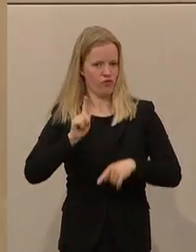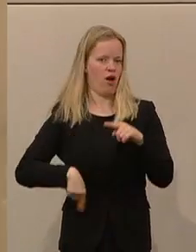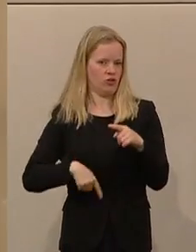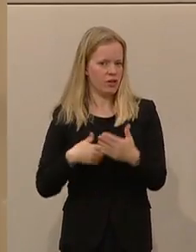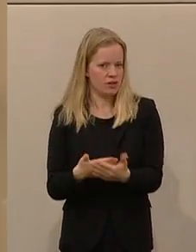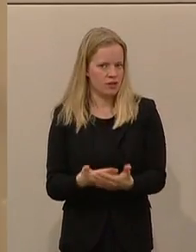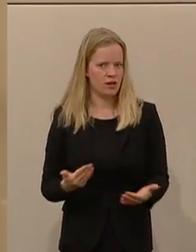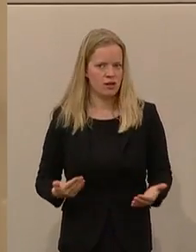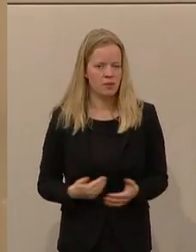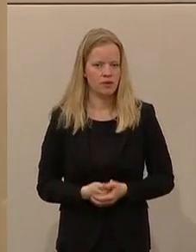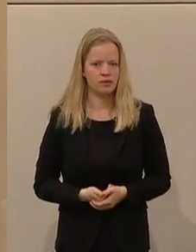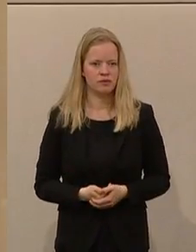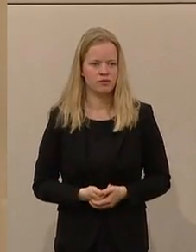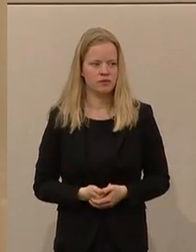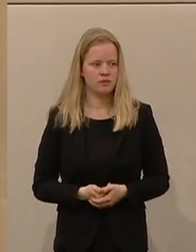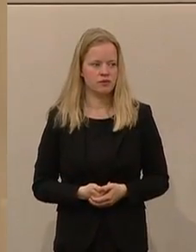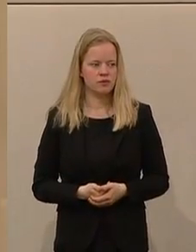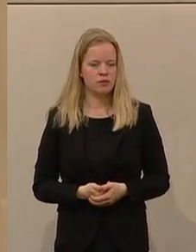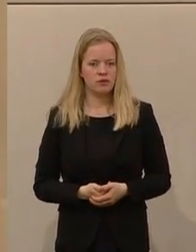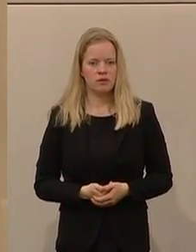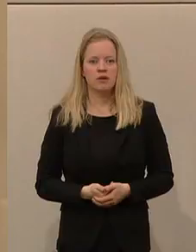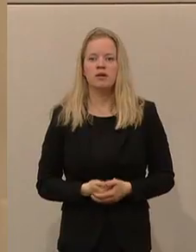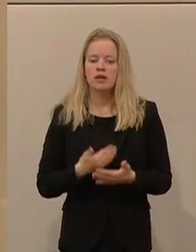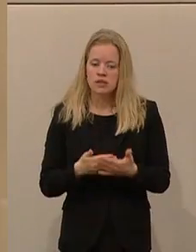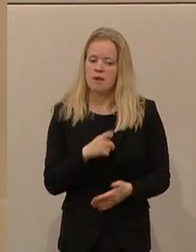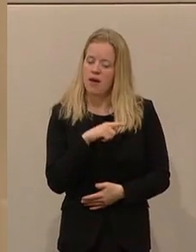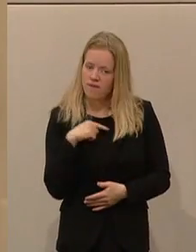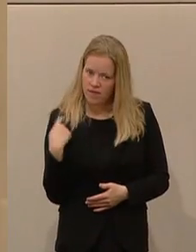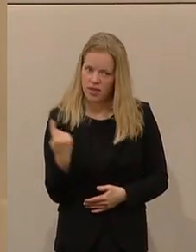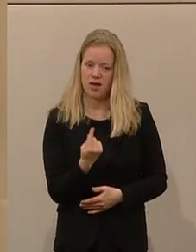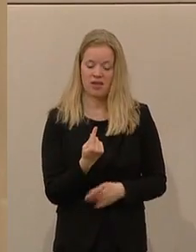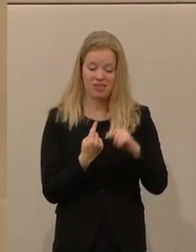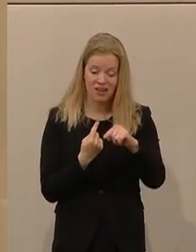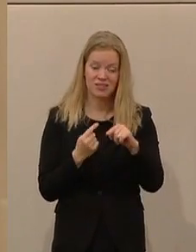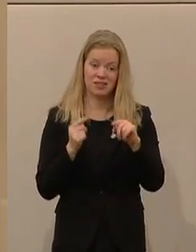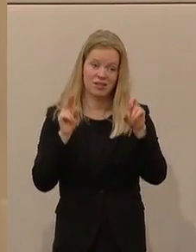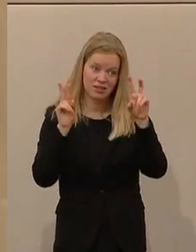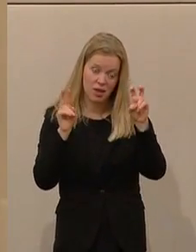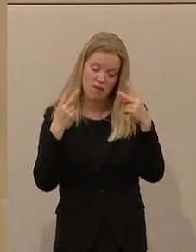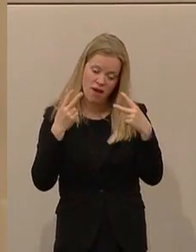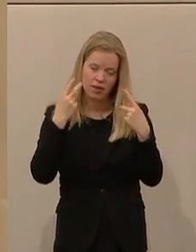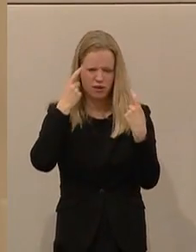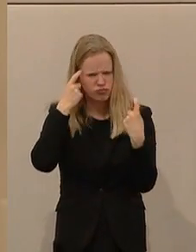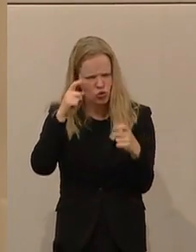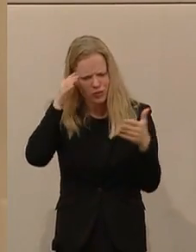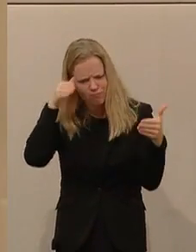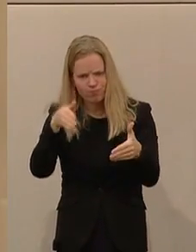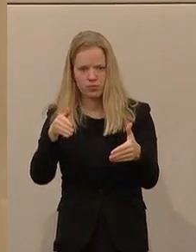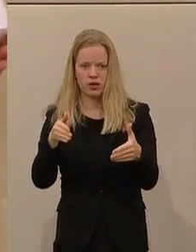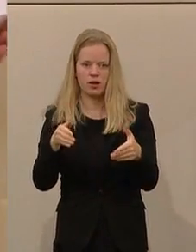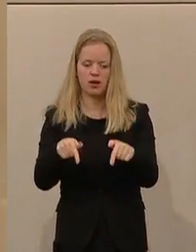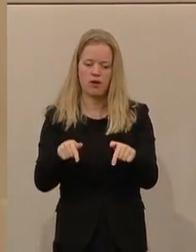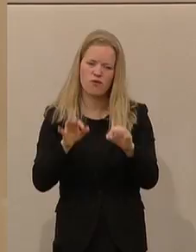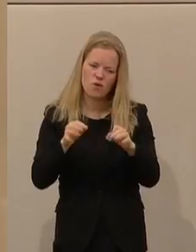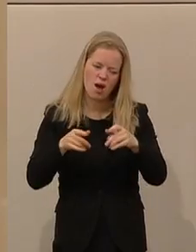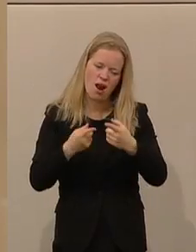Deswegen werden wir uns weiterhin den Themen widmen, die so wichtig sind fürs Land. Wir